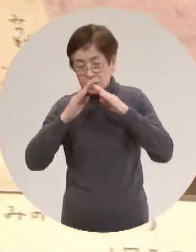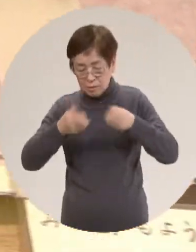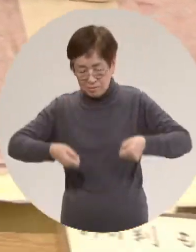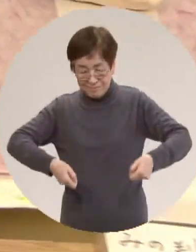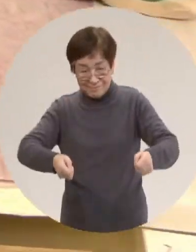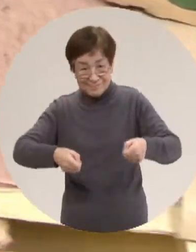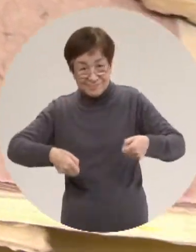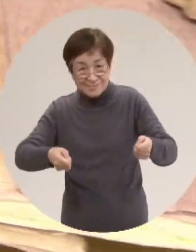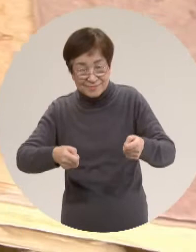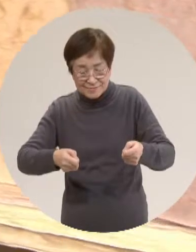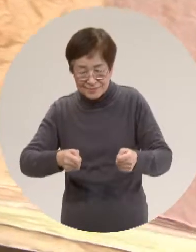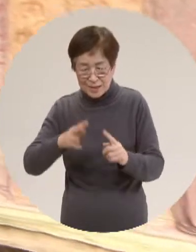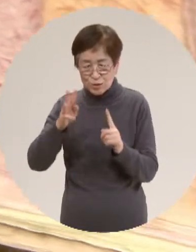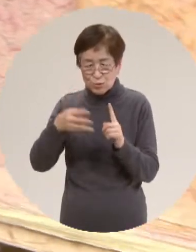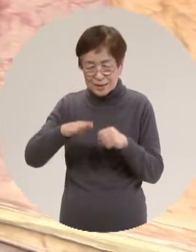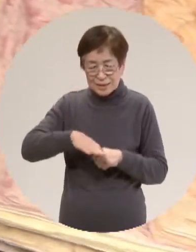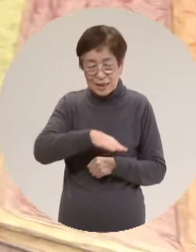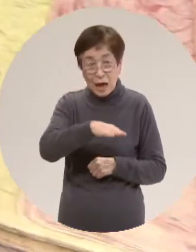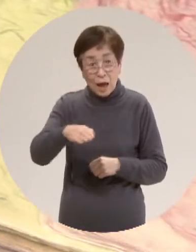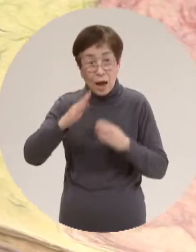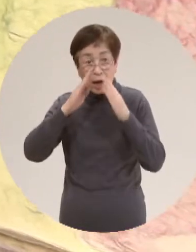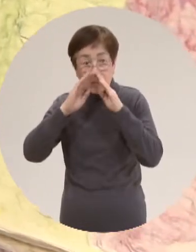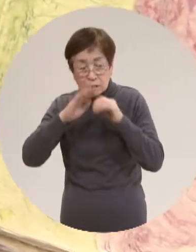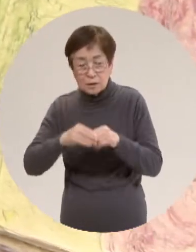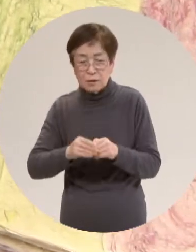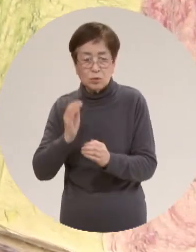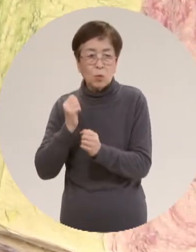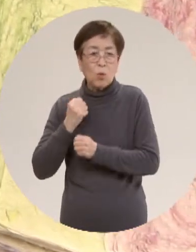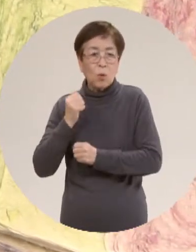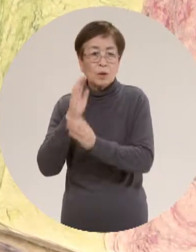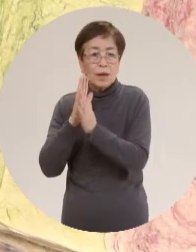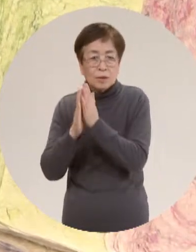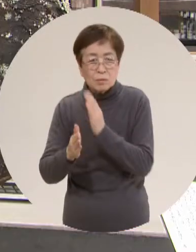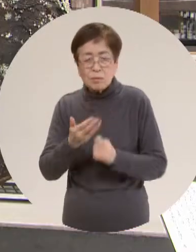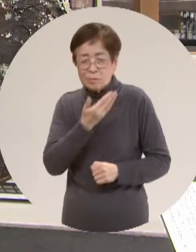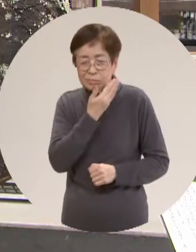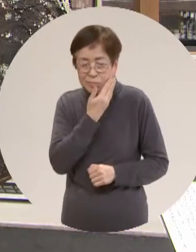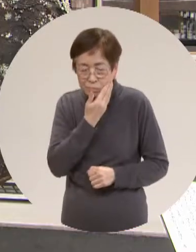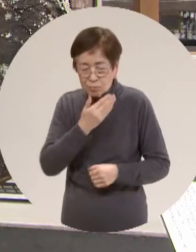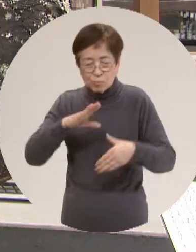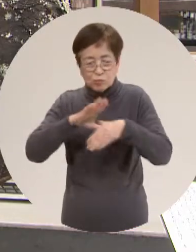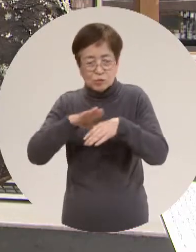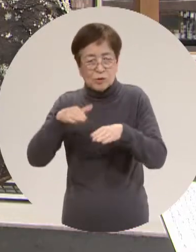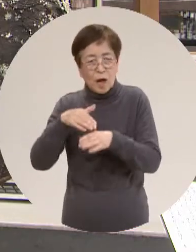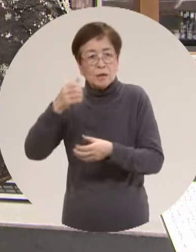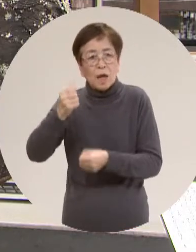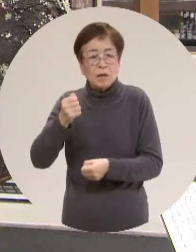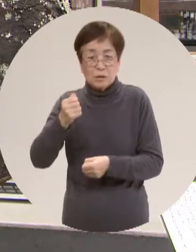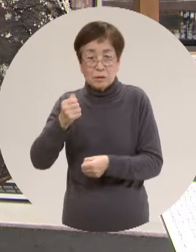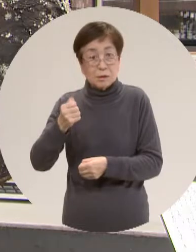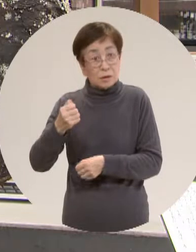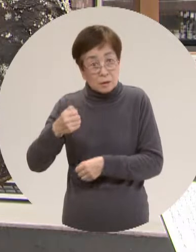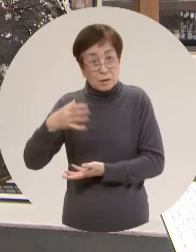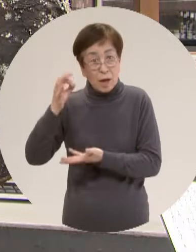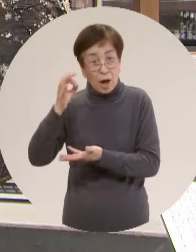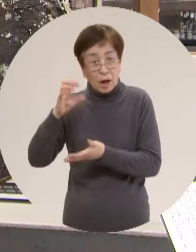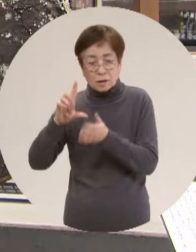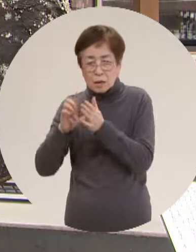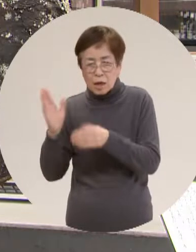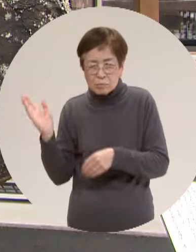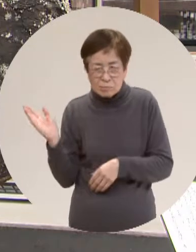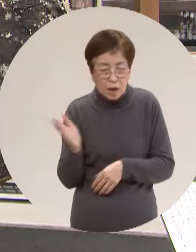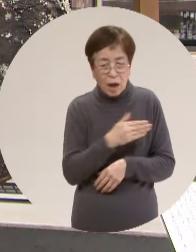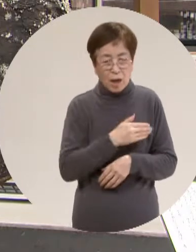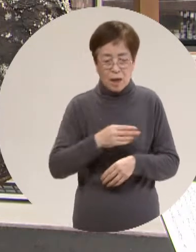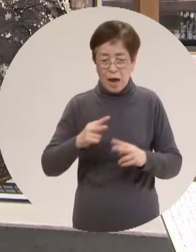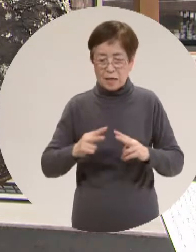ここで作られる手すき和紙杉原紙は県指定重要無形文化財、奈良時代から播磨